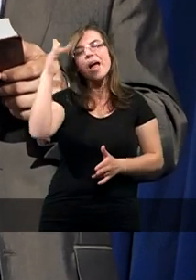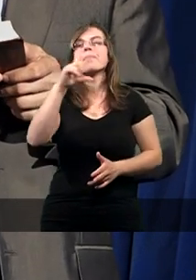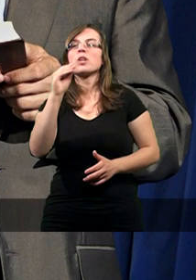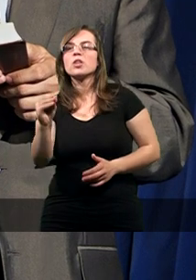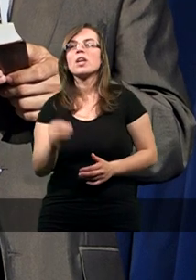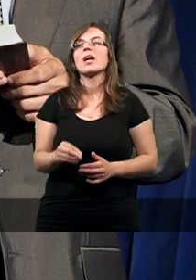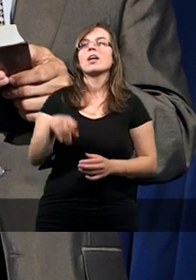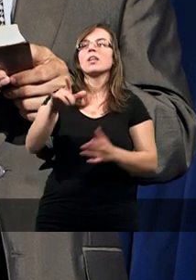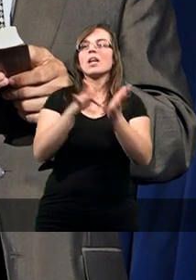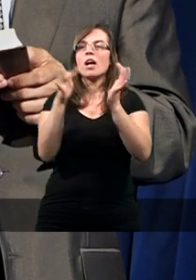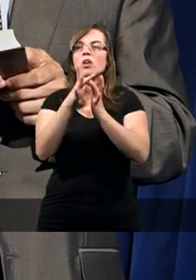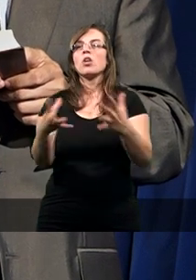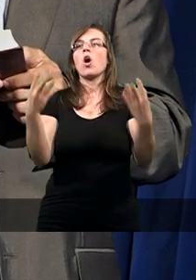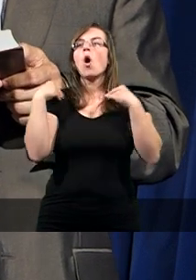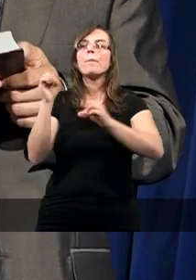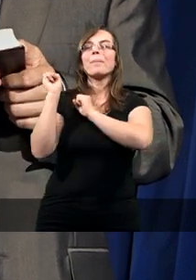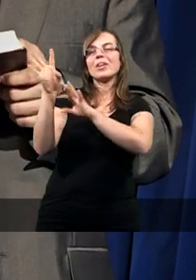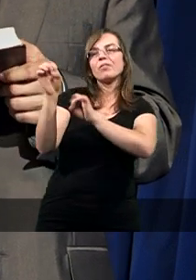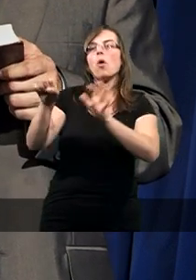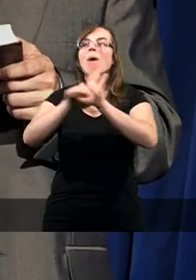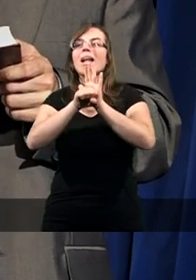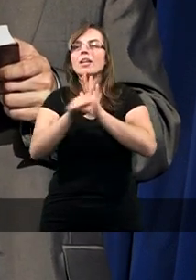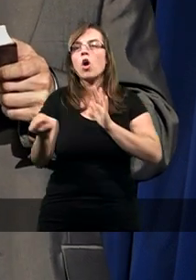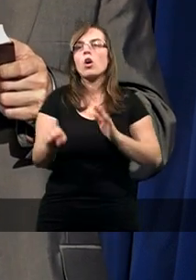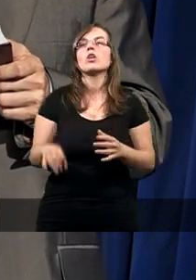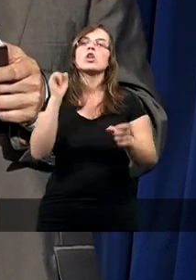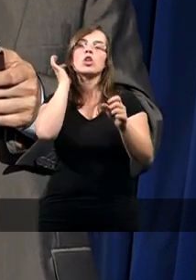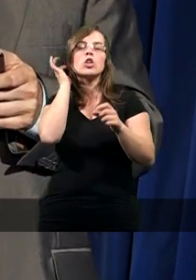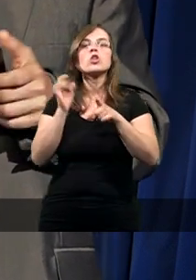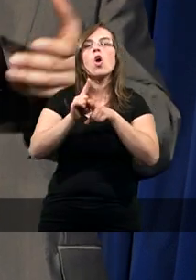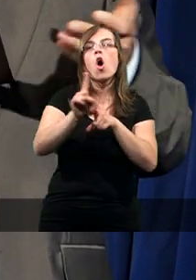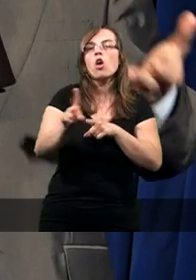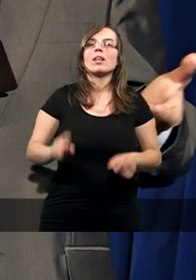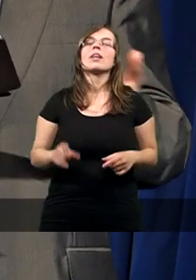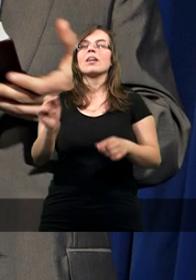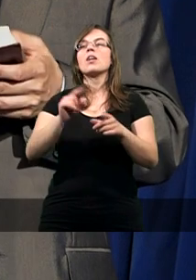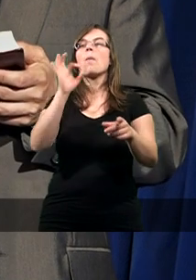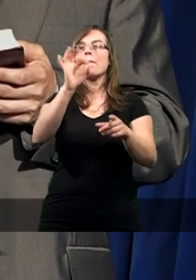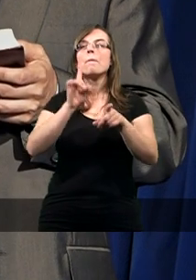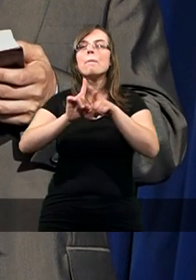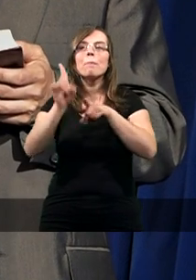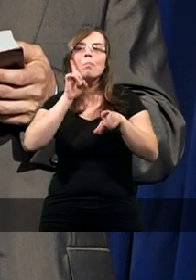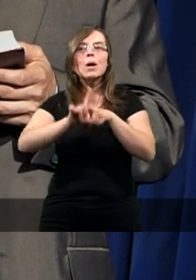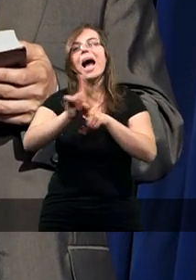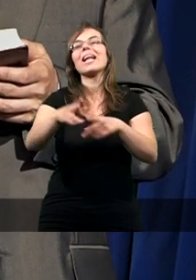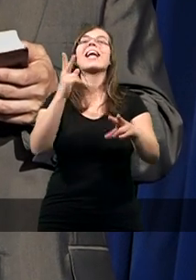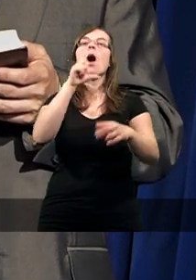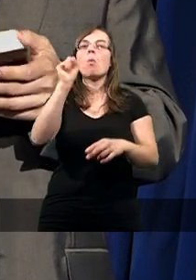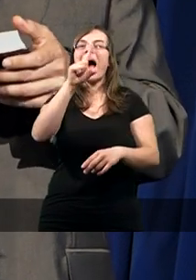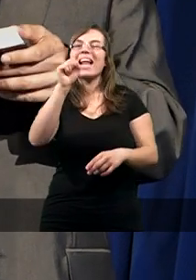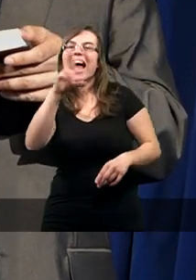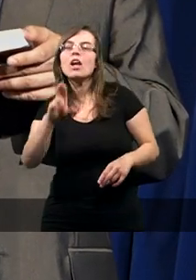że Jezus otrzymał informację od sióstr, że ich brat Łazarz